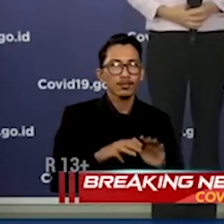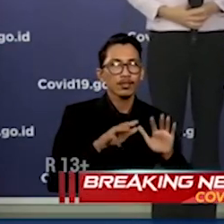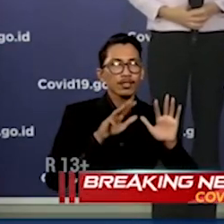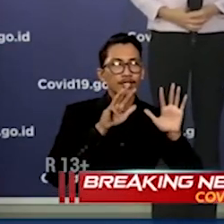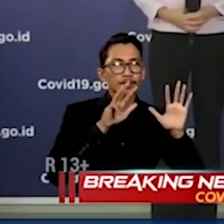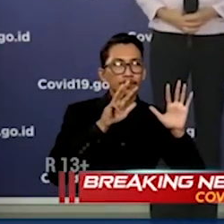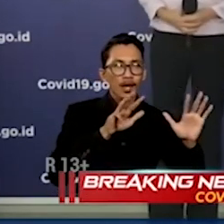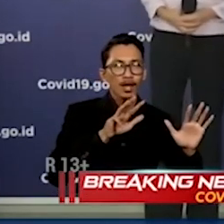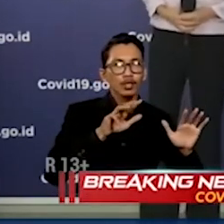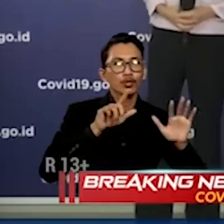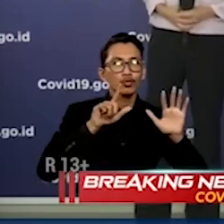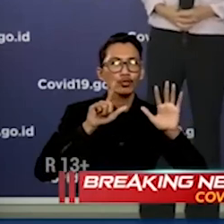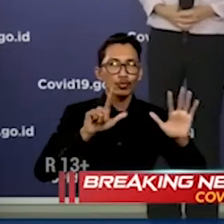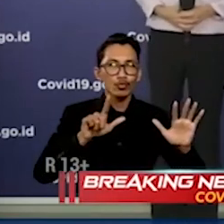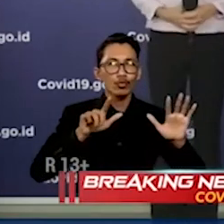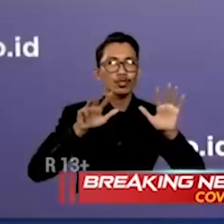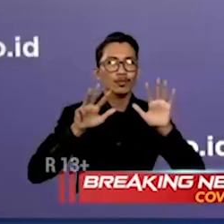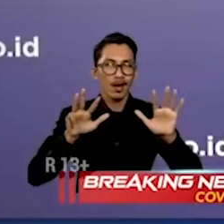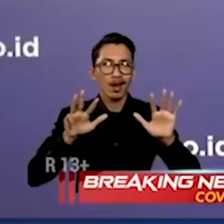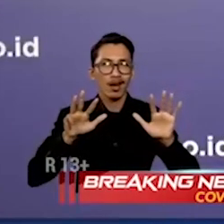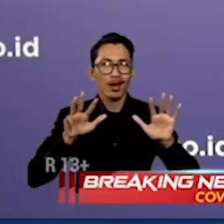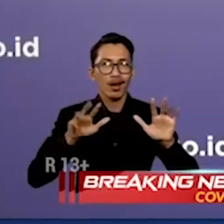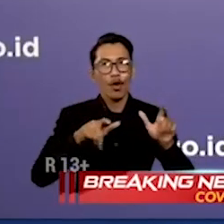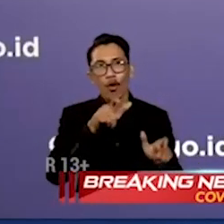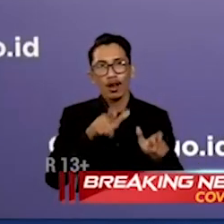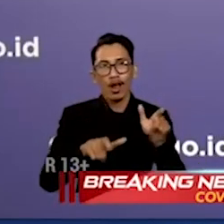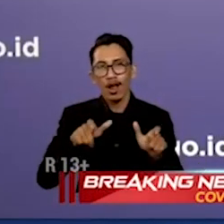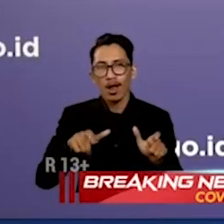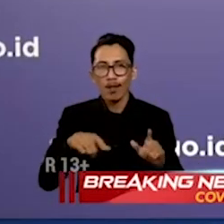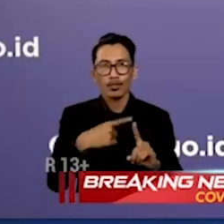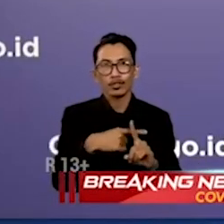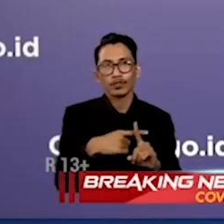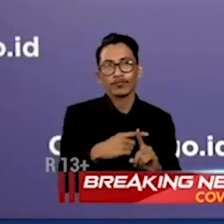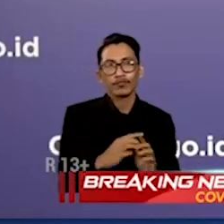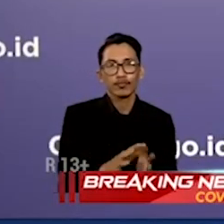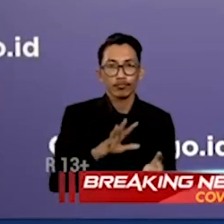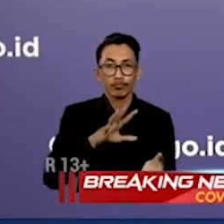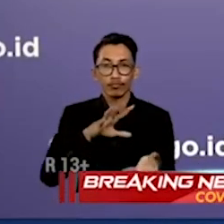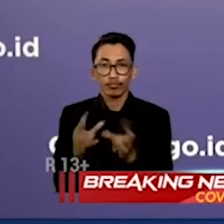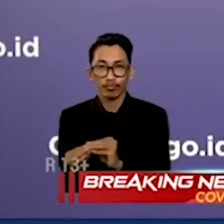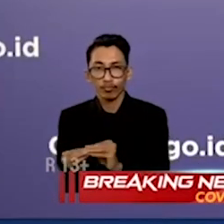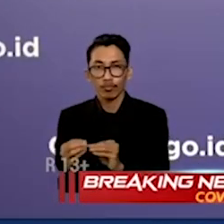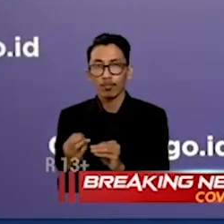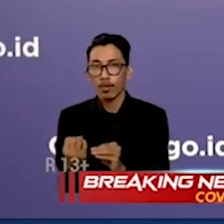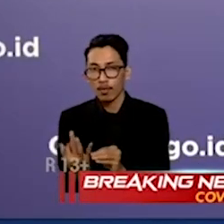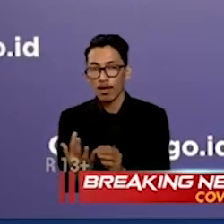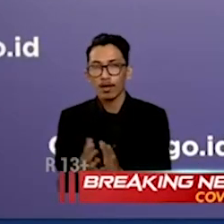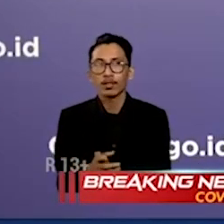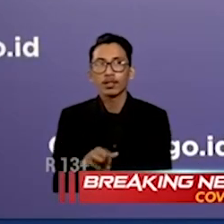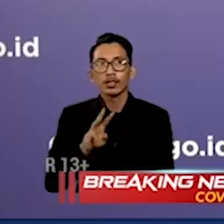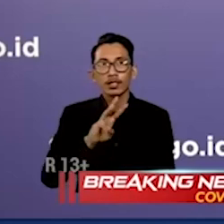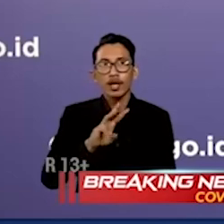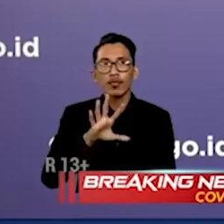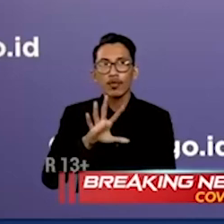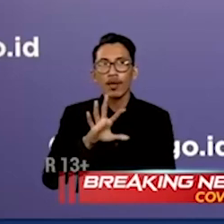979 sehingga total sekarang ini akumulasi kasus positif kita menjadi 30